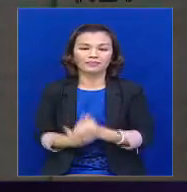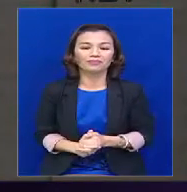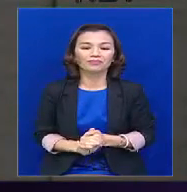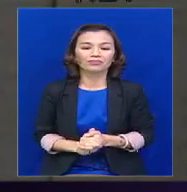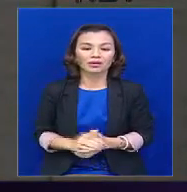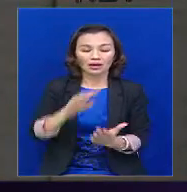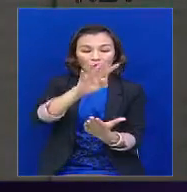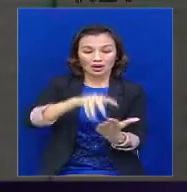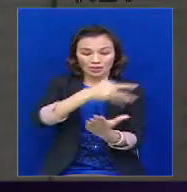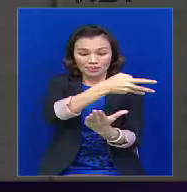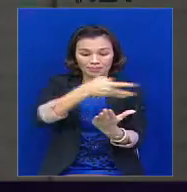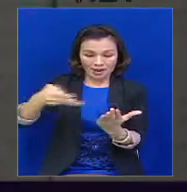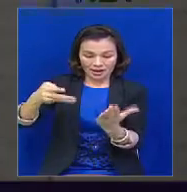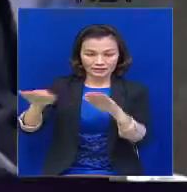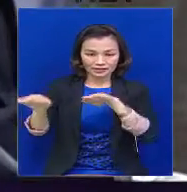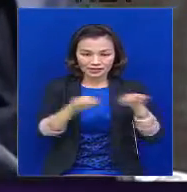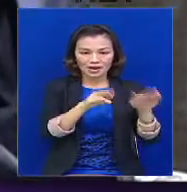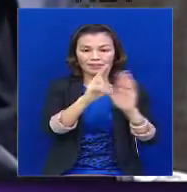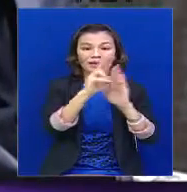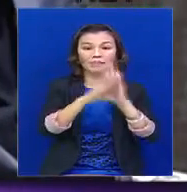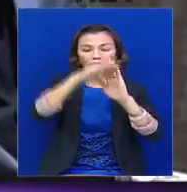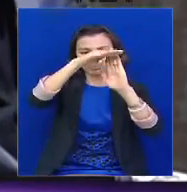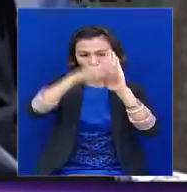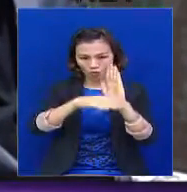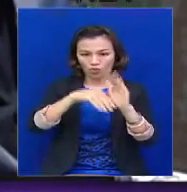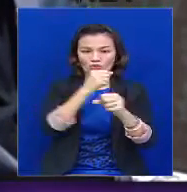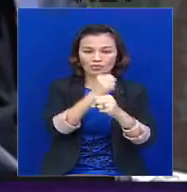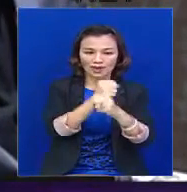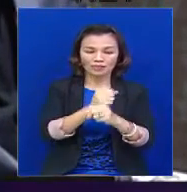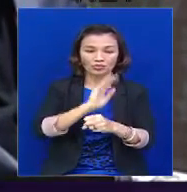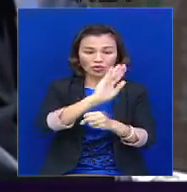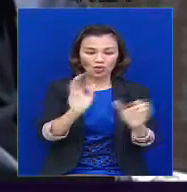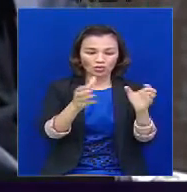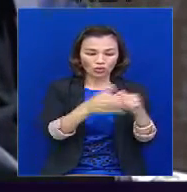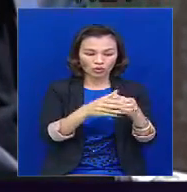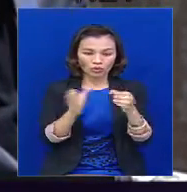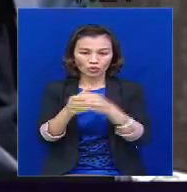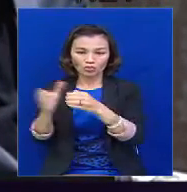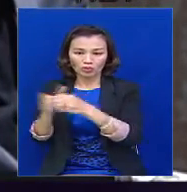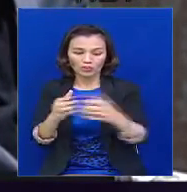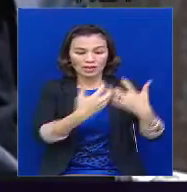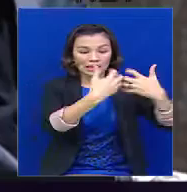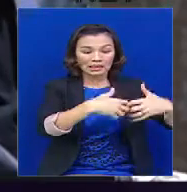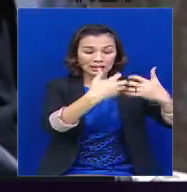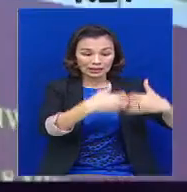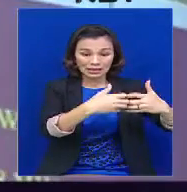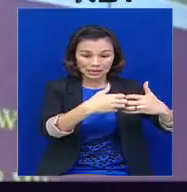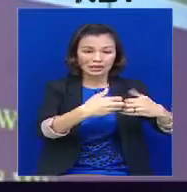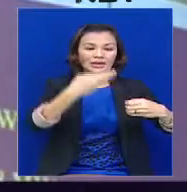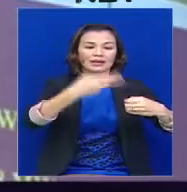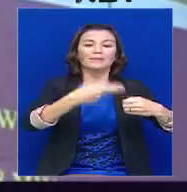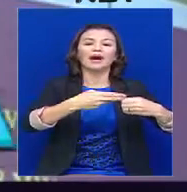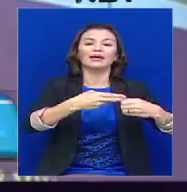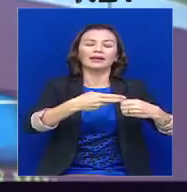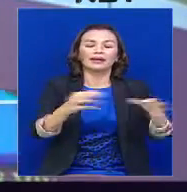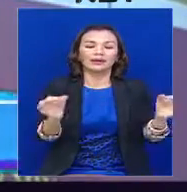มาตรการเตรียมความพร้อมด้านระบบผลิตไฟฟ้าโดยโรงไฟฟ้าแต่ละชุดนะครับก็จะมีการเดินเครื่องด้วยน้ำมันดีเซลแทนซึ่ง